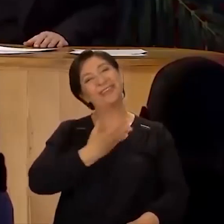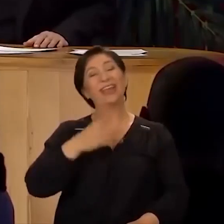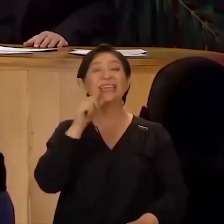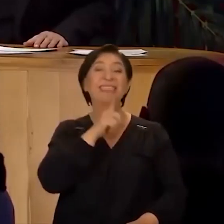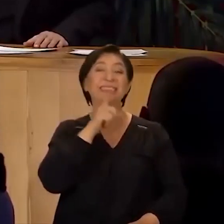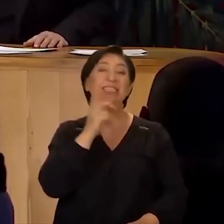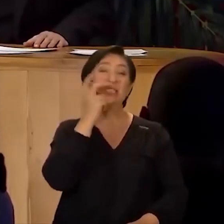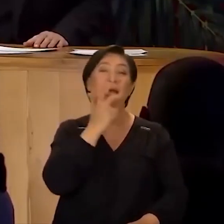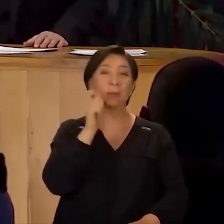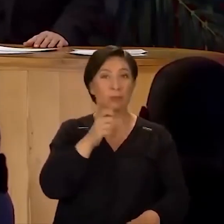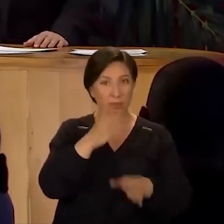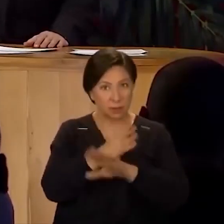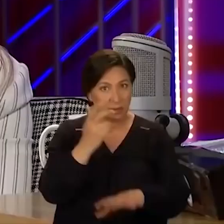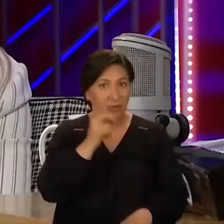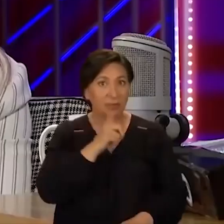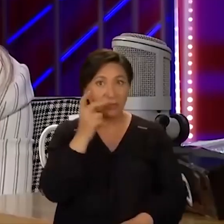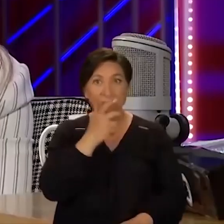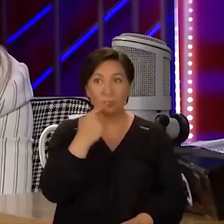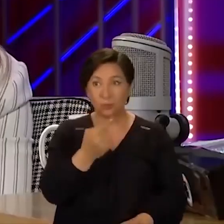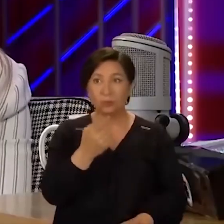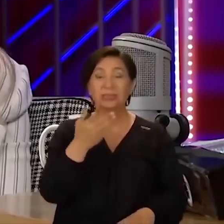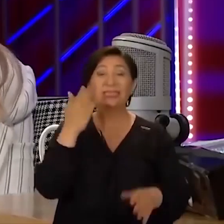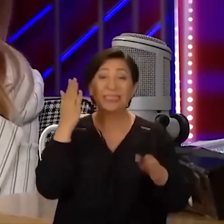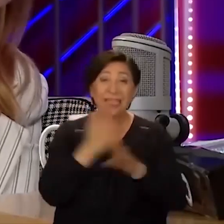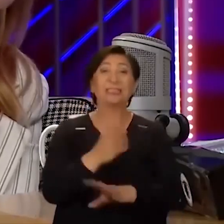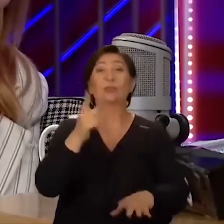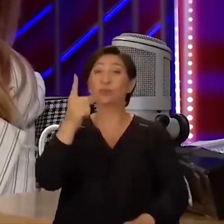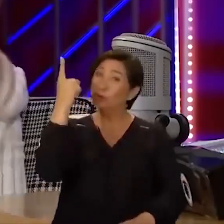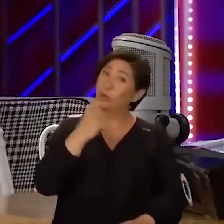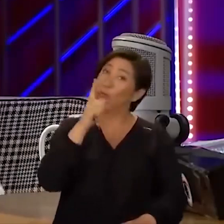severek İngilizce şarkı söylüyorum hakikaten söylüyor musun ya